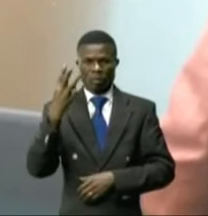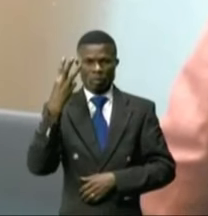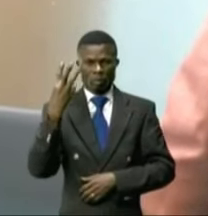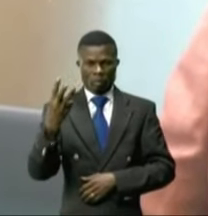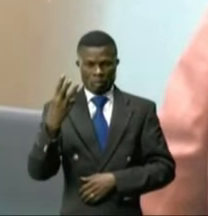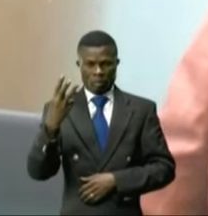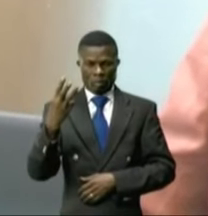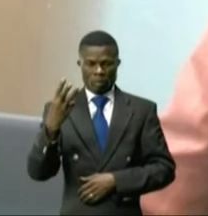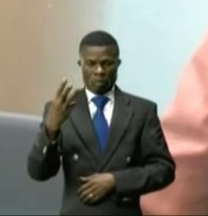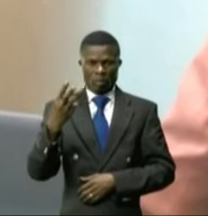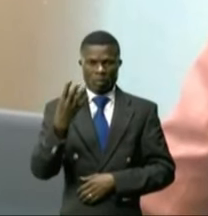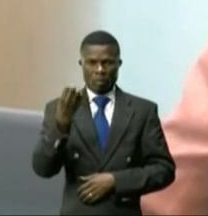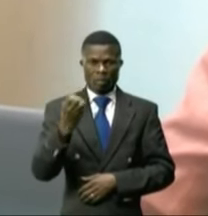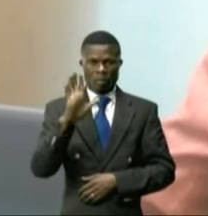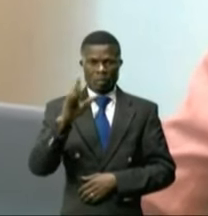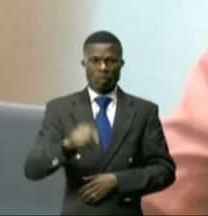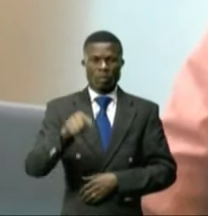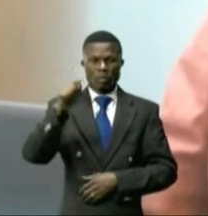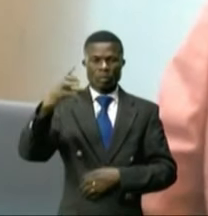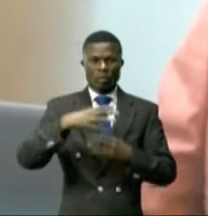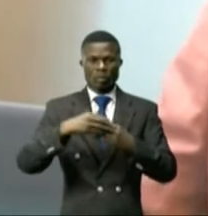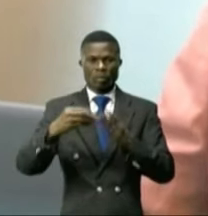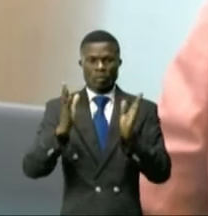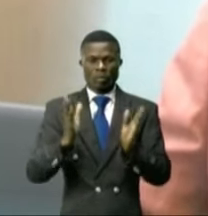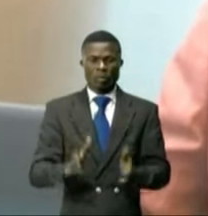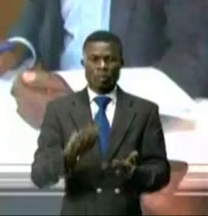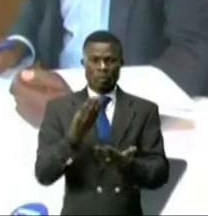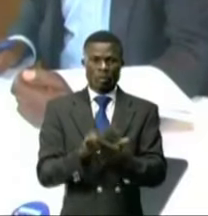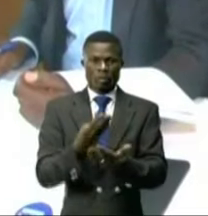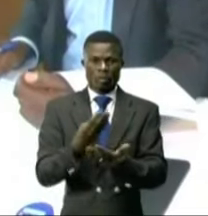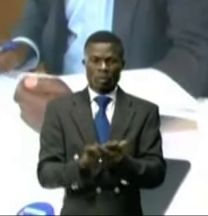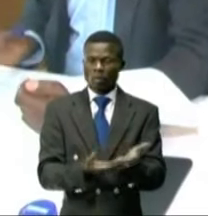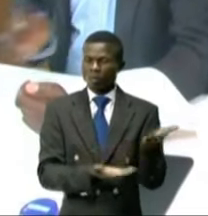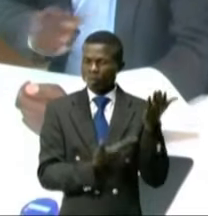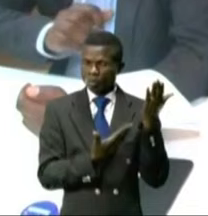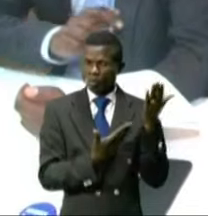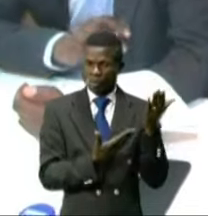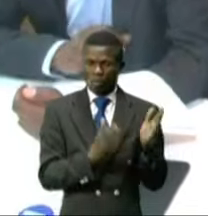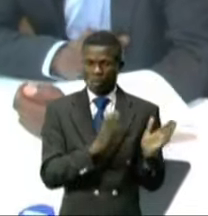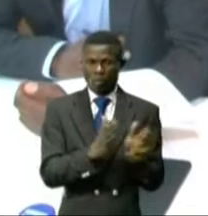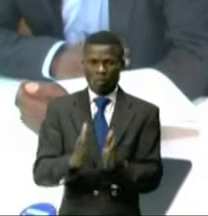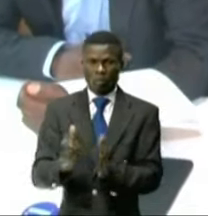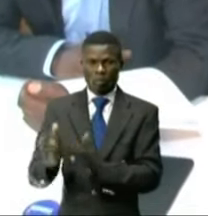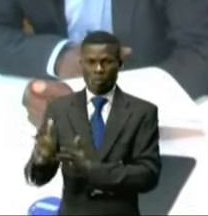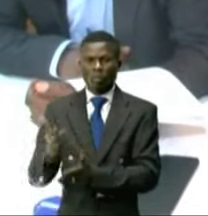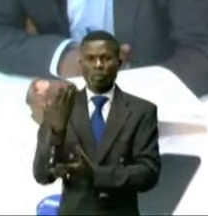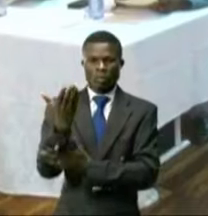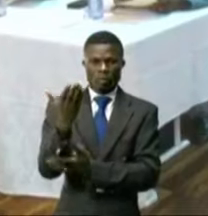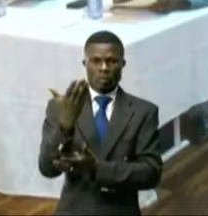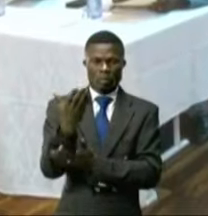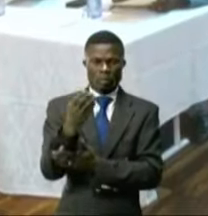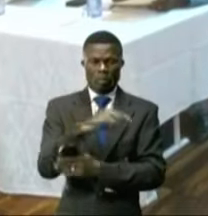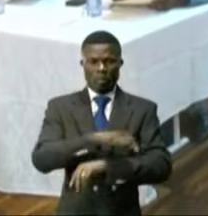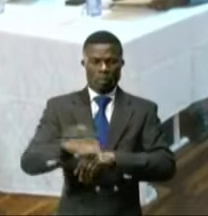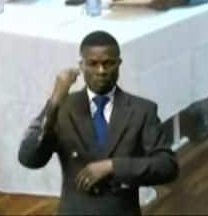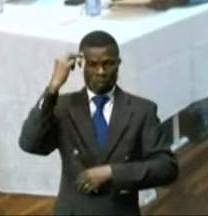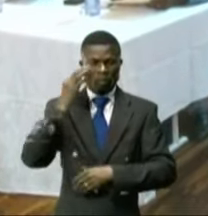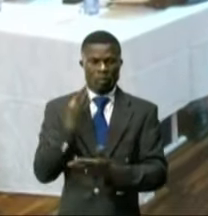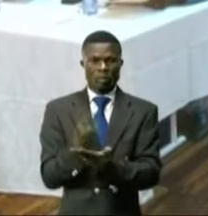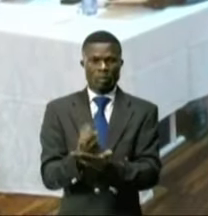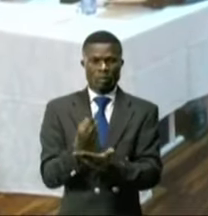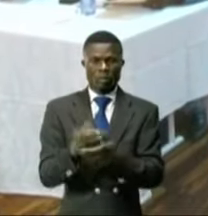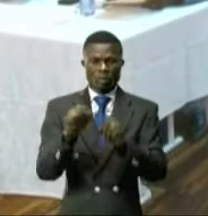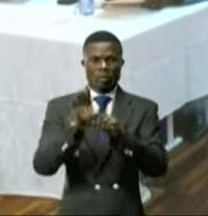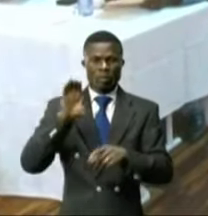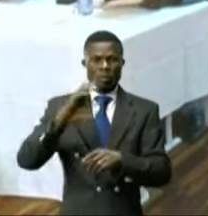qui s'élève à plus de 45 millions de dollars, un budget conséquent élaboré selon les exigences du ministère des Finances et